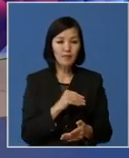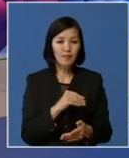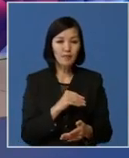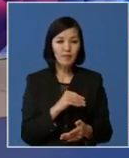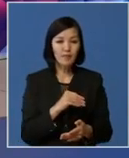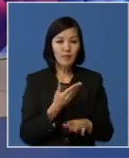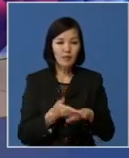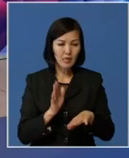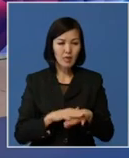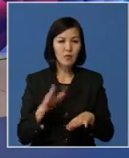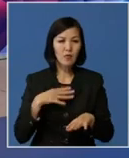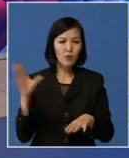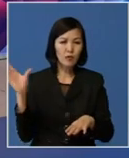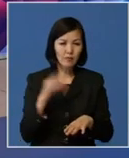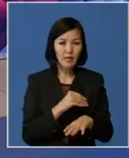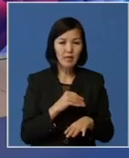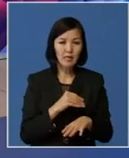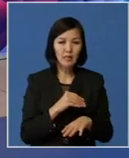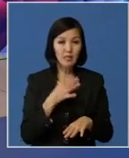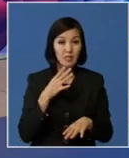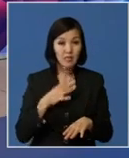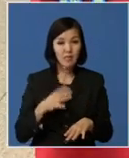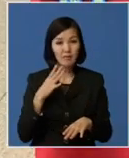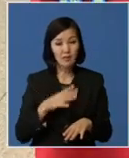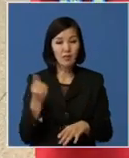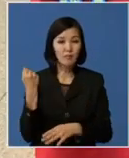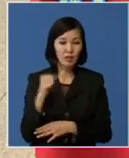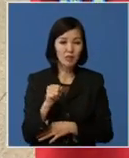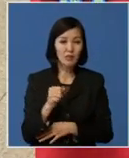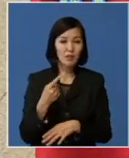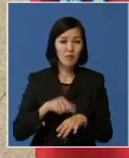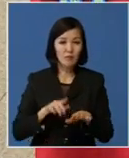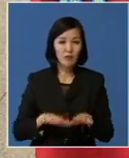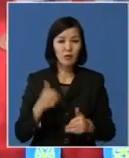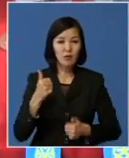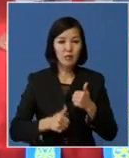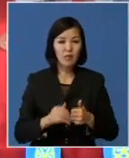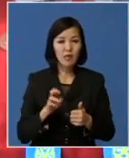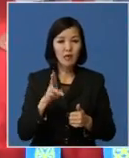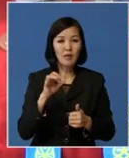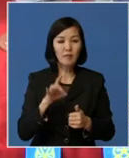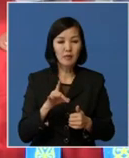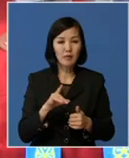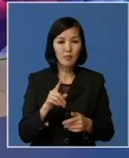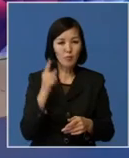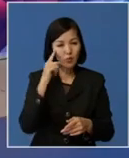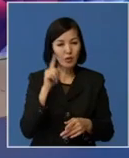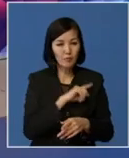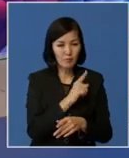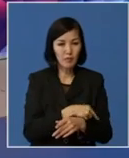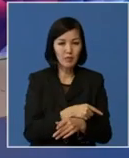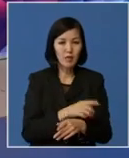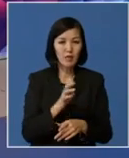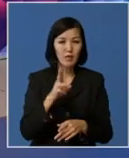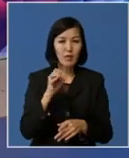қиын болды, бірақ мен оларға шыдап-шыдап жендім. Бірінші орынға таласып, Әмір деген баланы мықты деп ойладым.